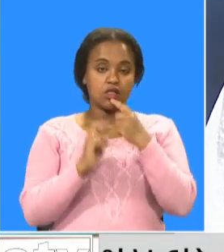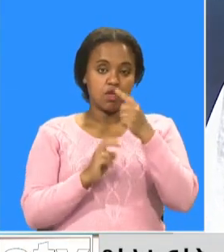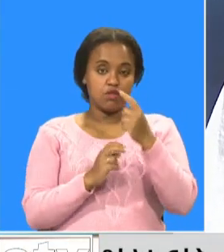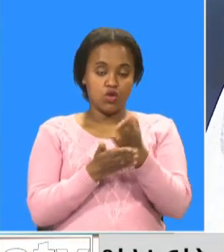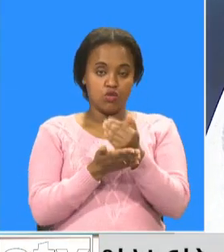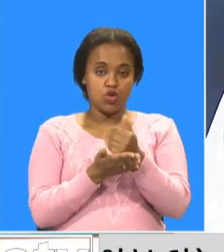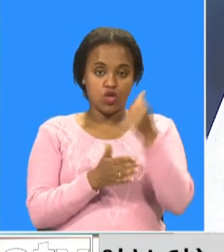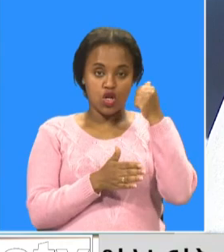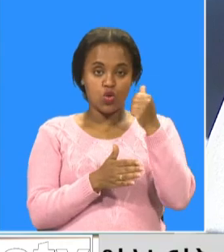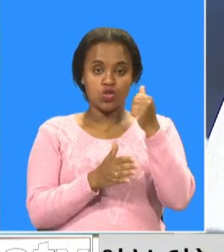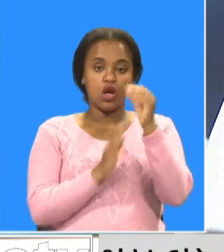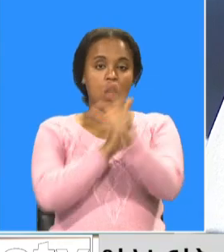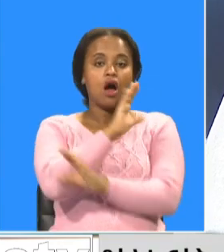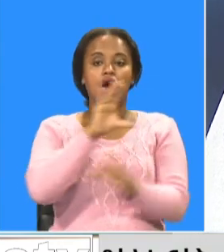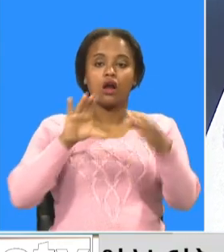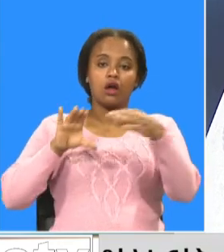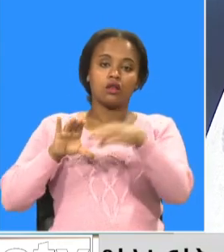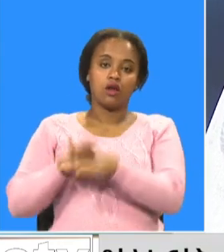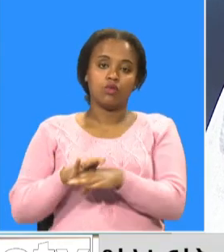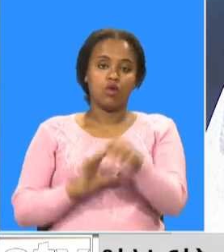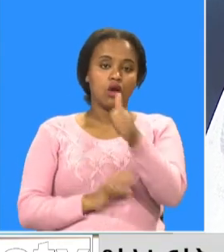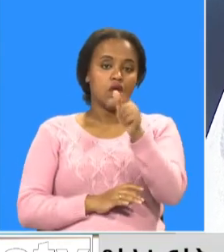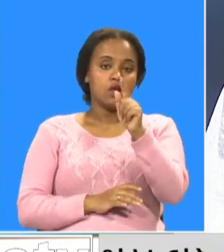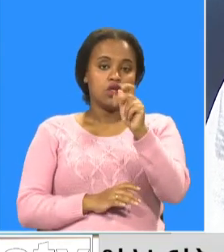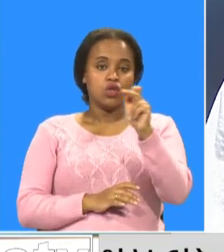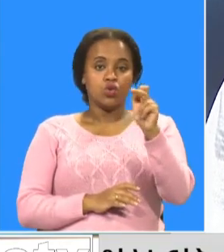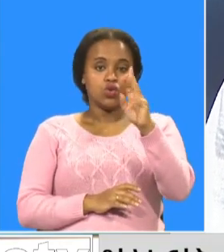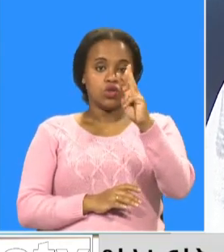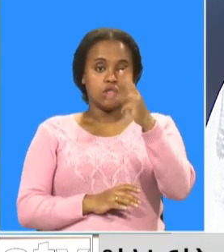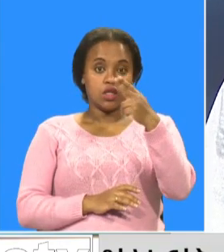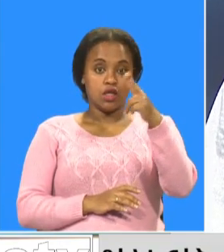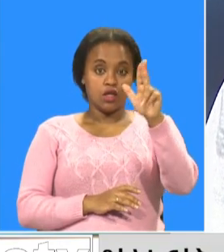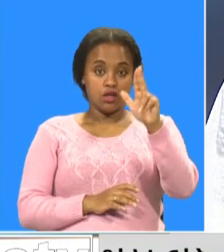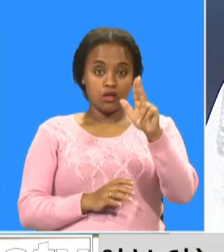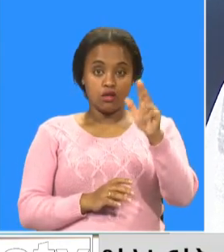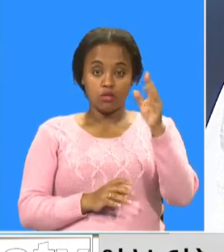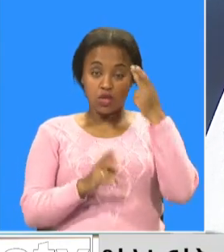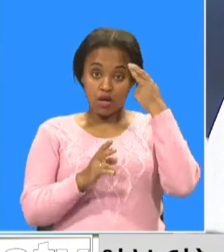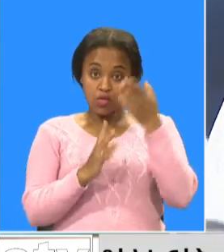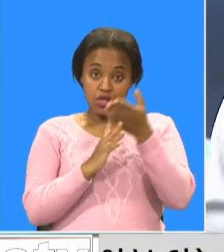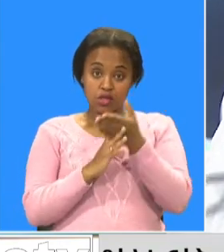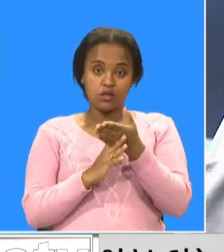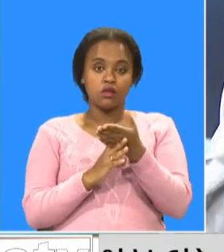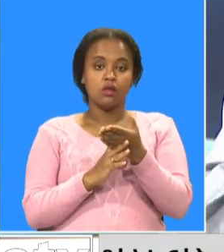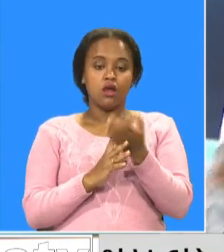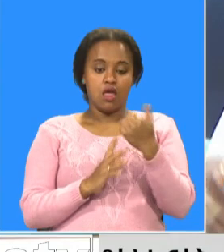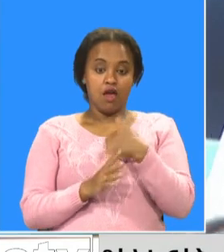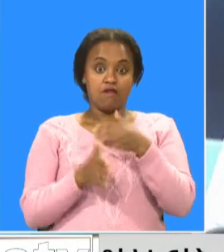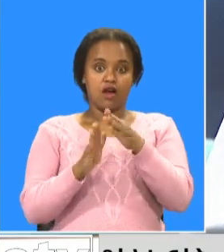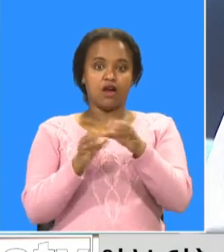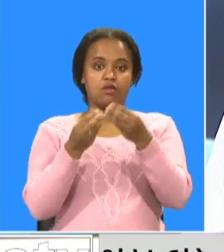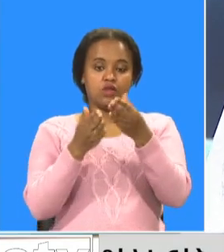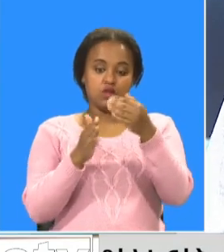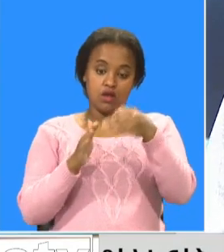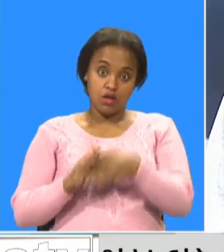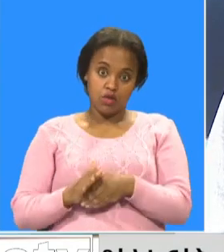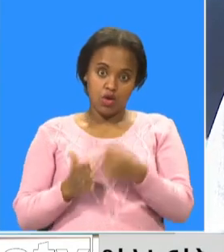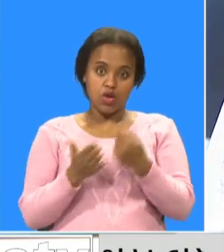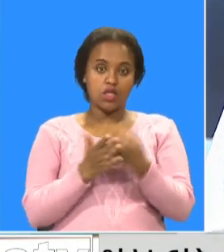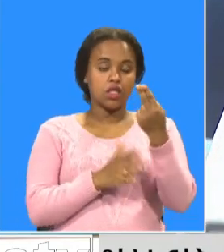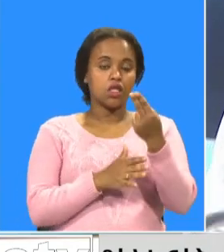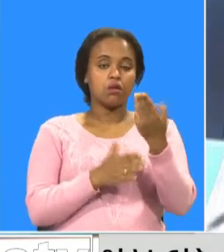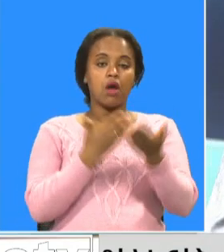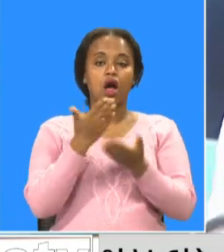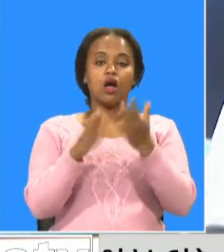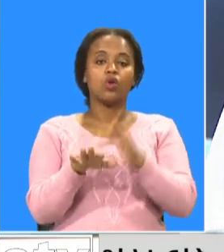ሀገሮች ገብቷል። ለኢንዱስትሪ ፐርፐስ ሲገቡ የነበሩ የኛ ፍቃድ የማንሰጣቸው ወደዚህ ገብቶ ለዚህ ጥቅም አገልግሎት ላይ